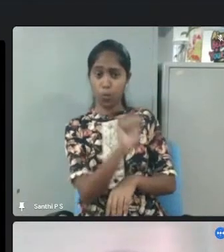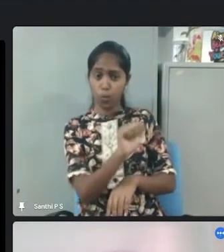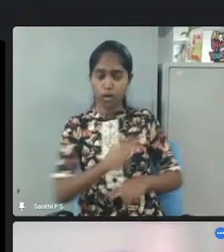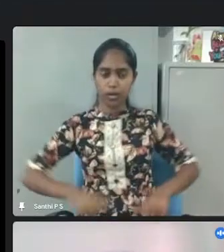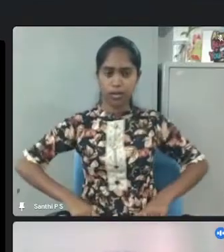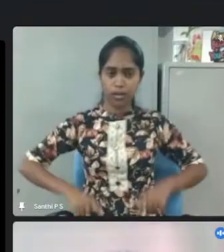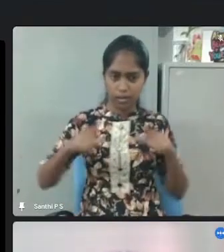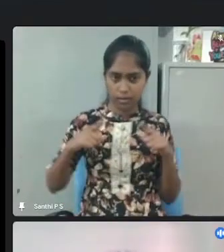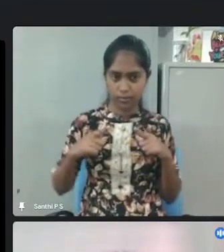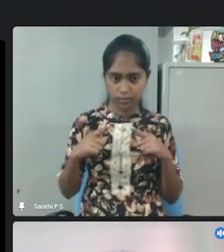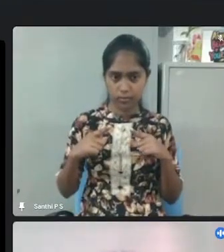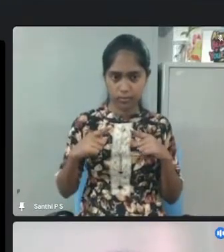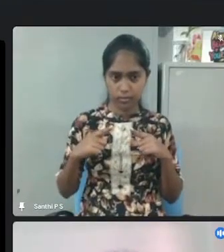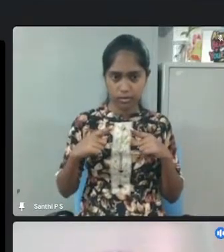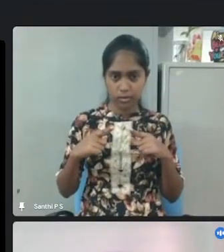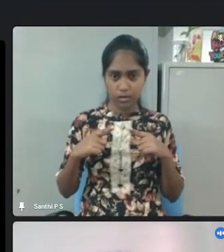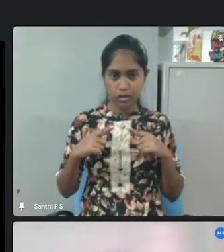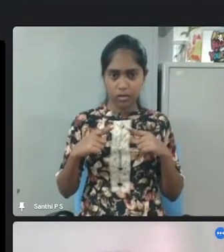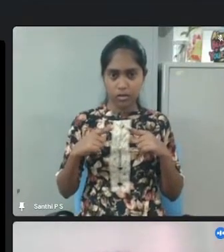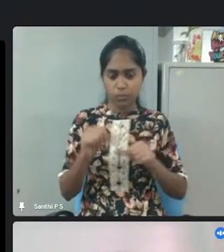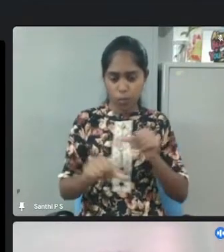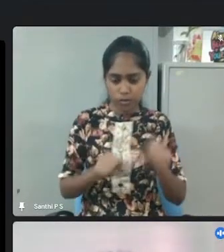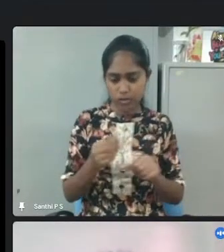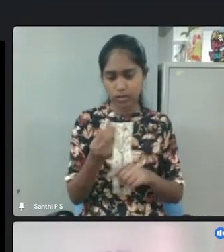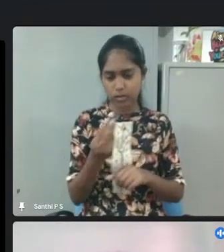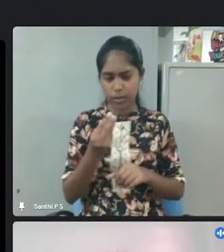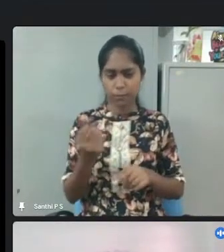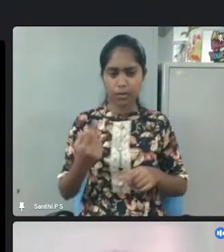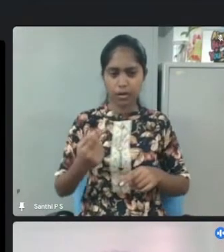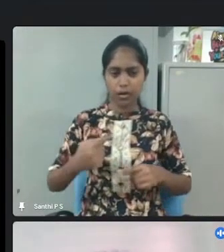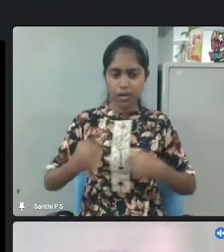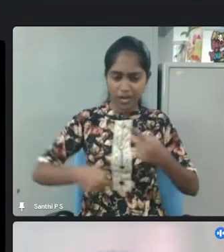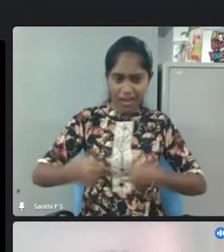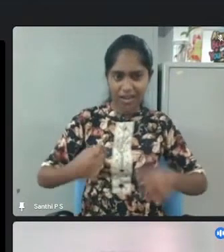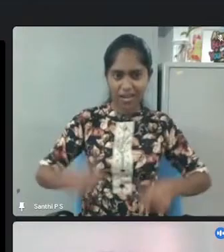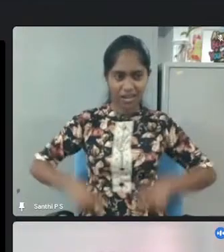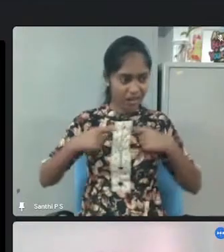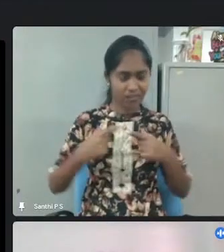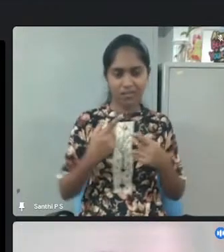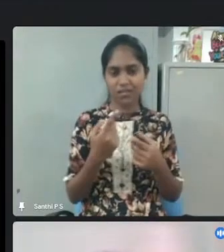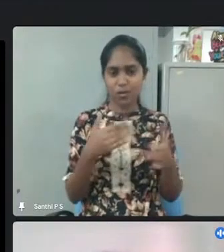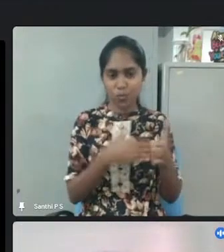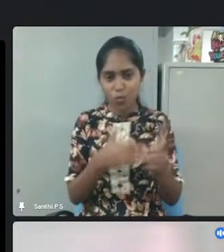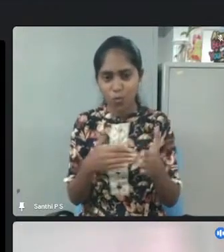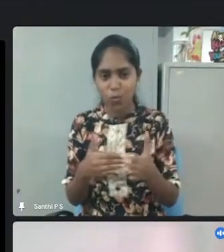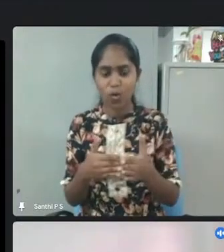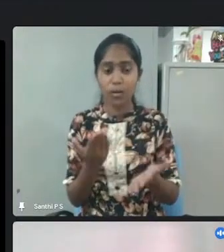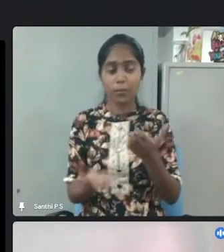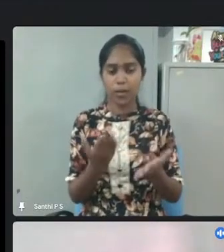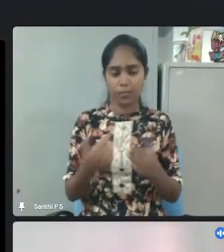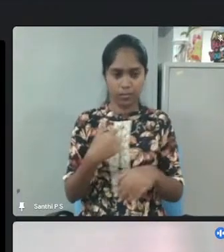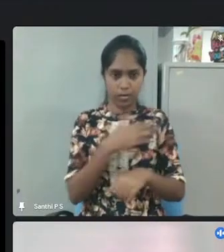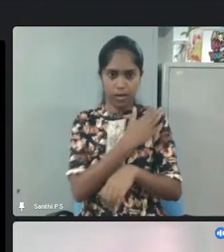കാര്യങ്ങളും ചെയ്യാൻ സാധിക്കാതെ വരുന്നു. ഉദാഹരണത്തിന് ഈ പറഞ്ഞ പോലെ വലത് കൈയുടെ ചൂണ്ടുവിരൽ ആണ്